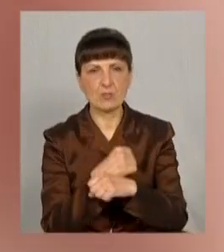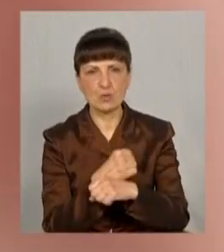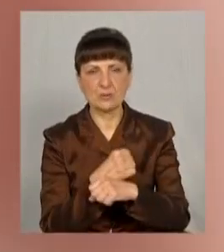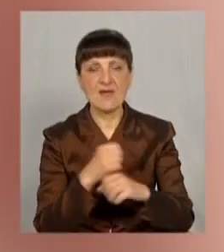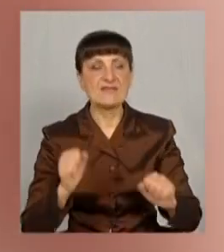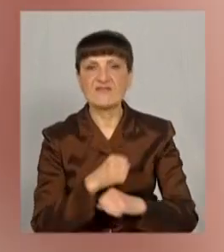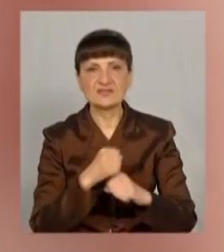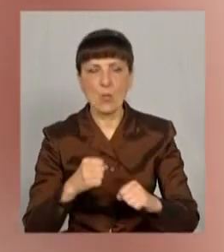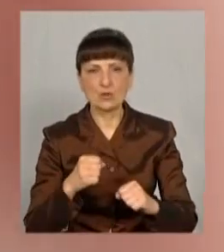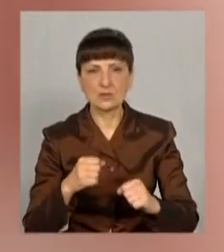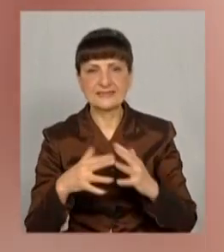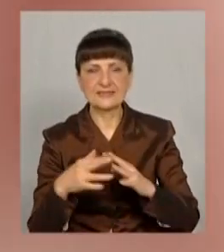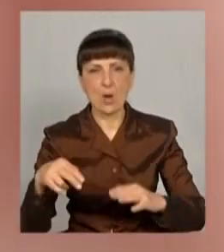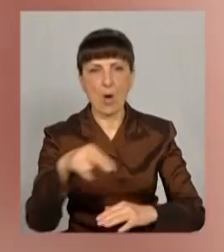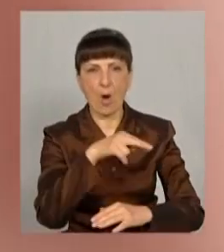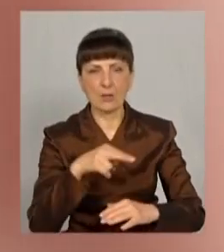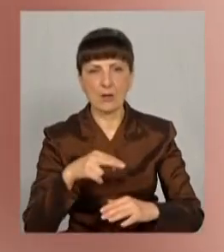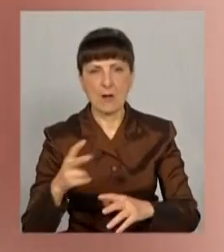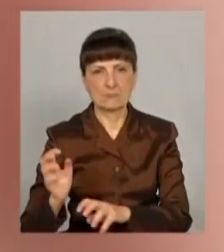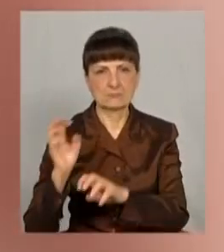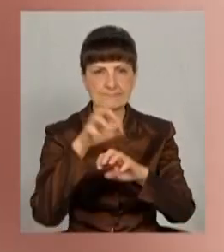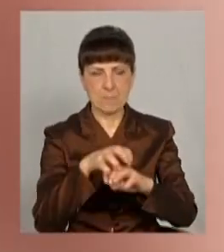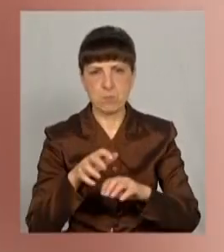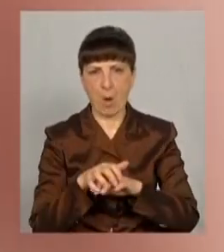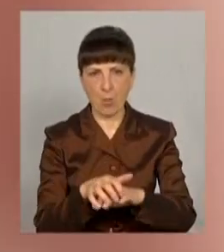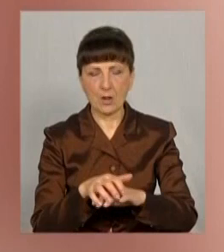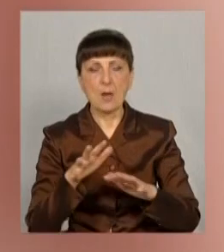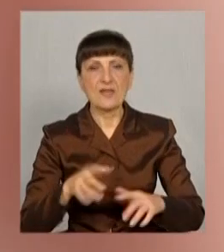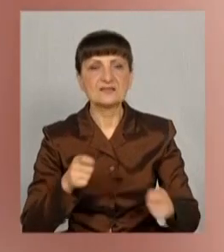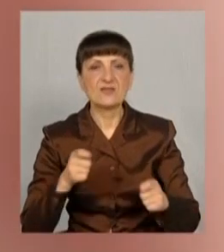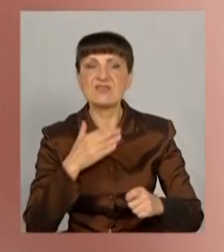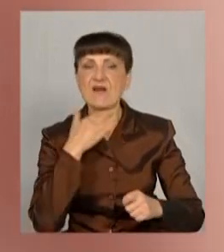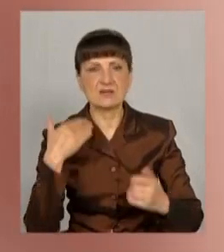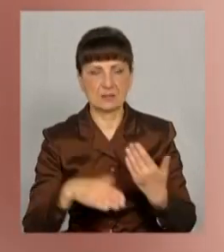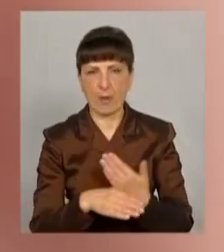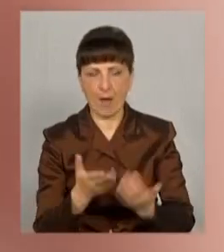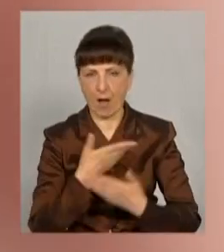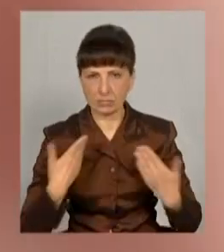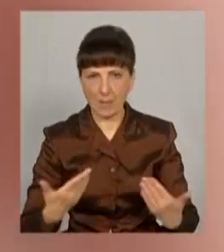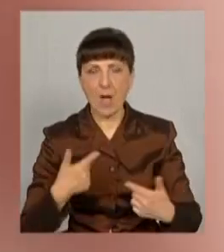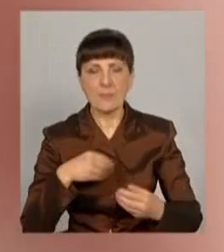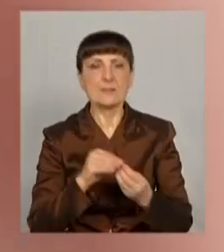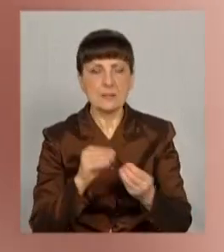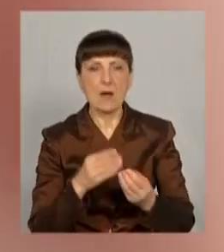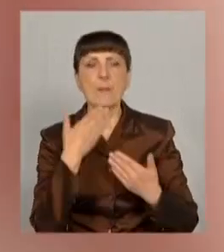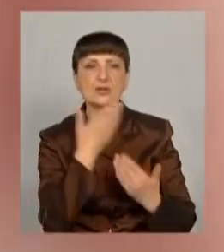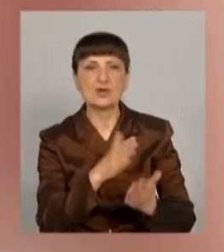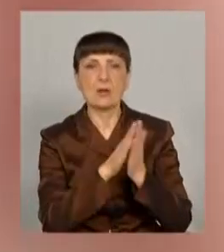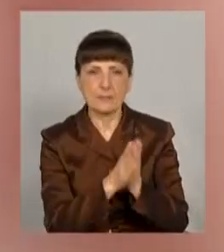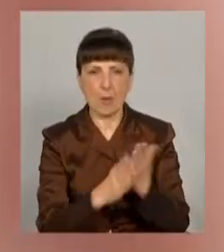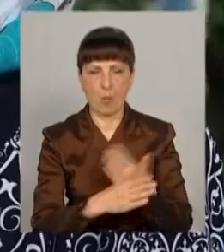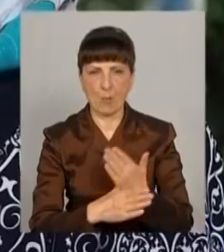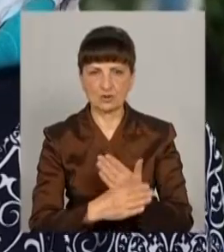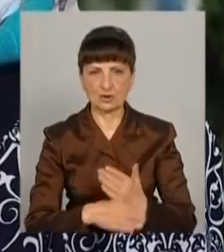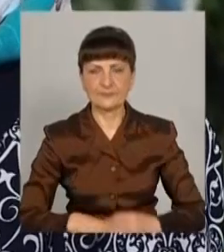невозможно пройтись по селу чтобы на тебя не запрыгнул паук местные власти не хотят нам помогать хотя мы неоднократно обращались за